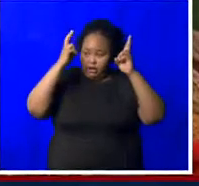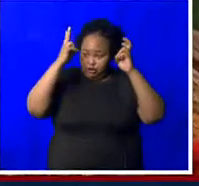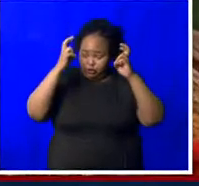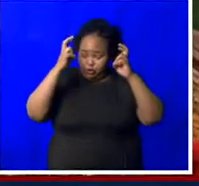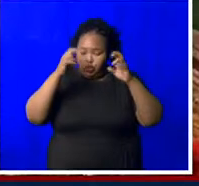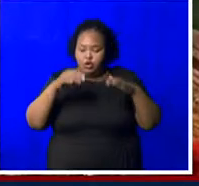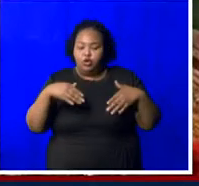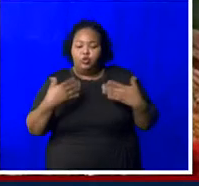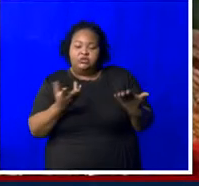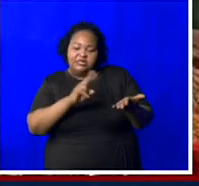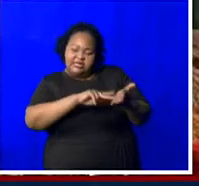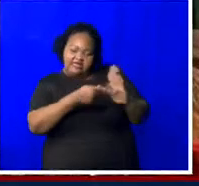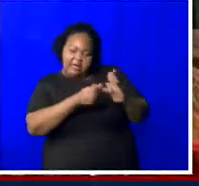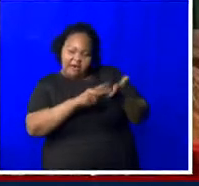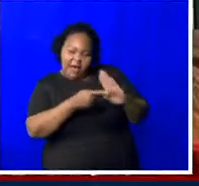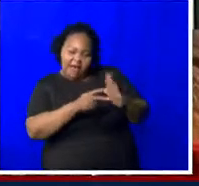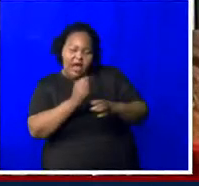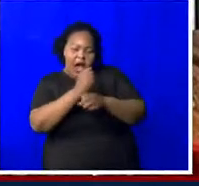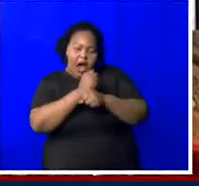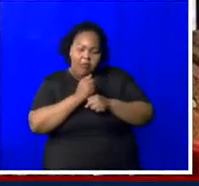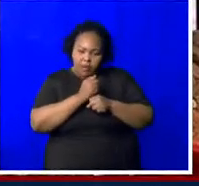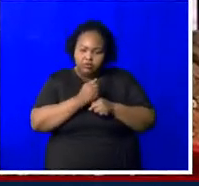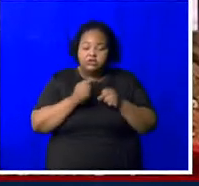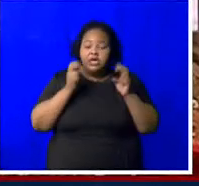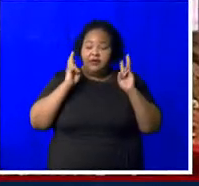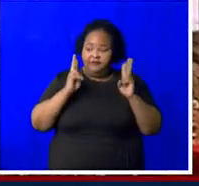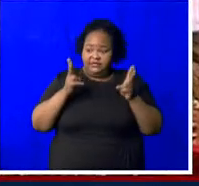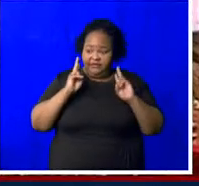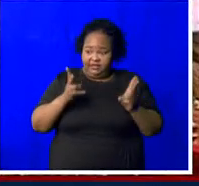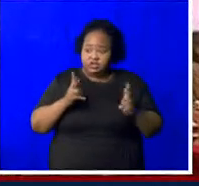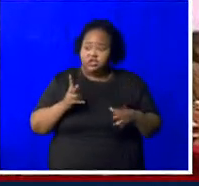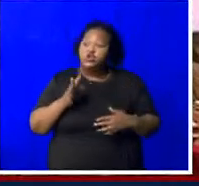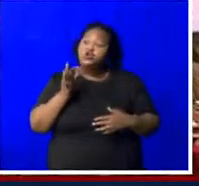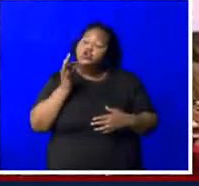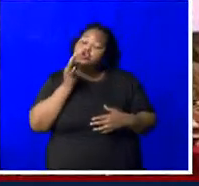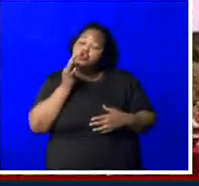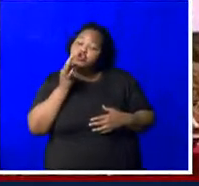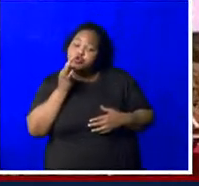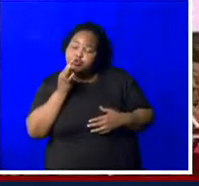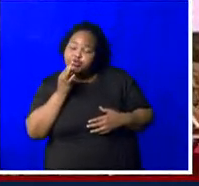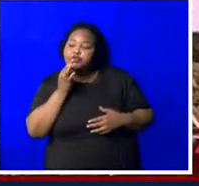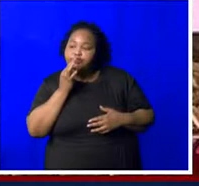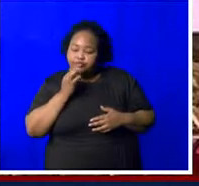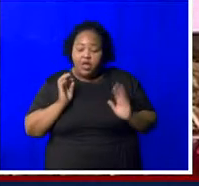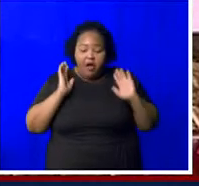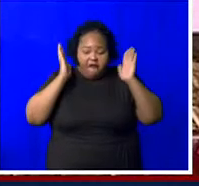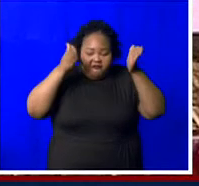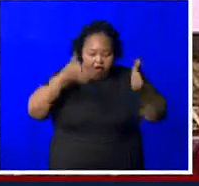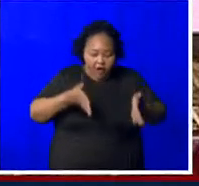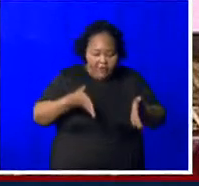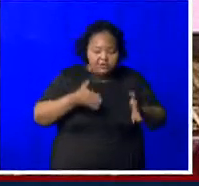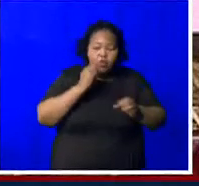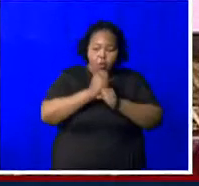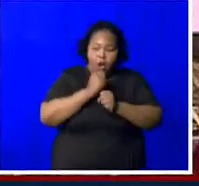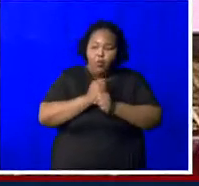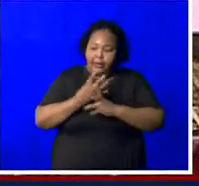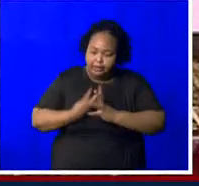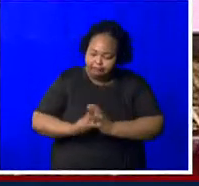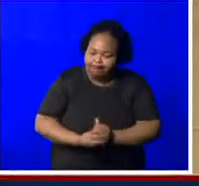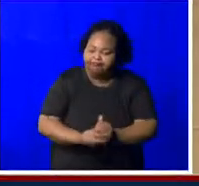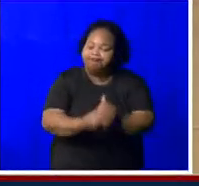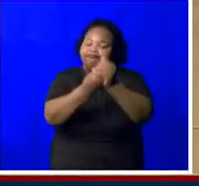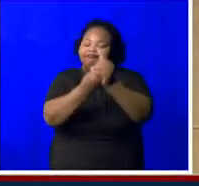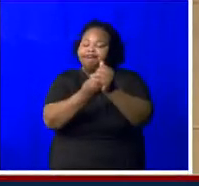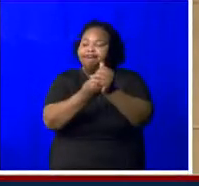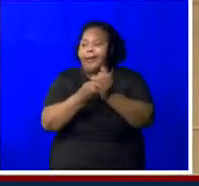takatourism asiyinake i-youth. Sihambeni nayo le youth uma senda Tindzaba tourism. Kwatise